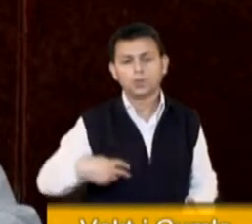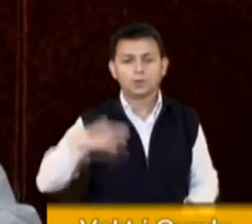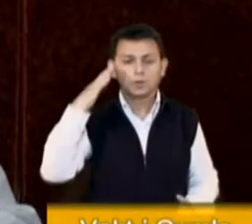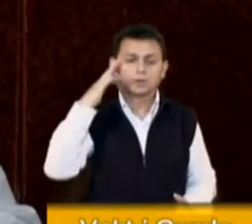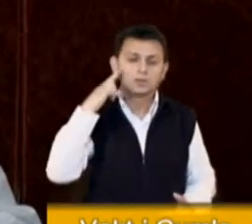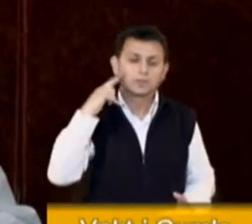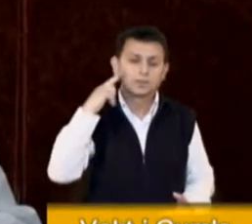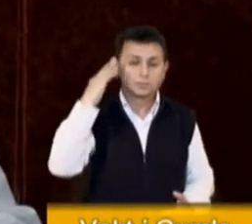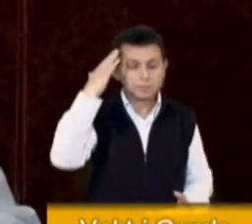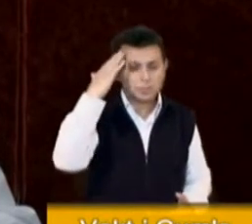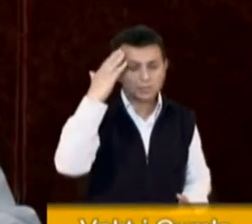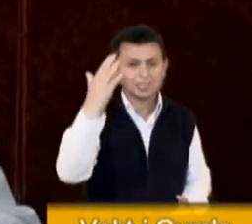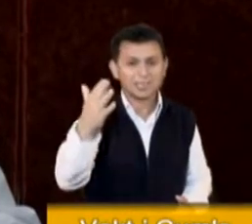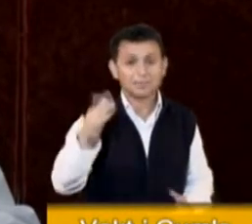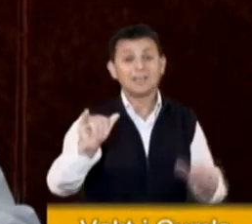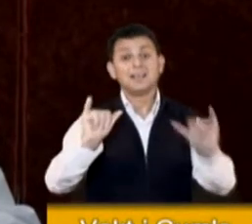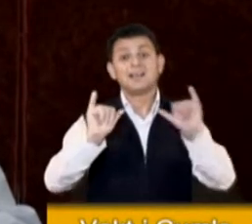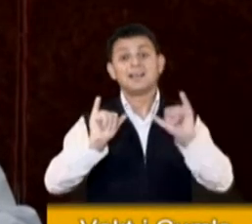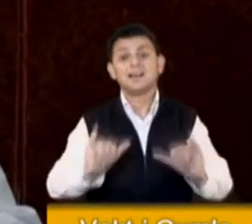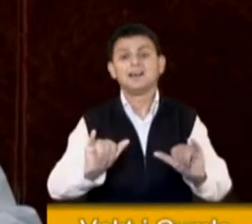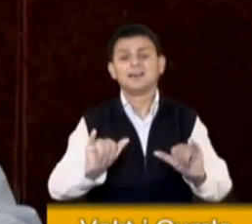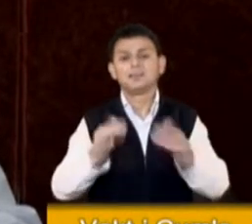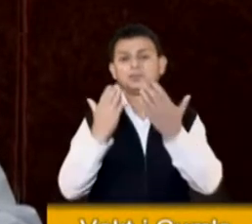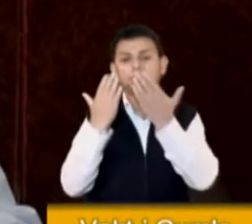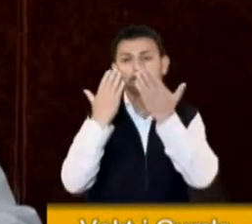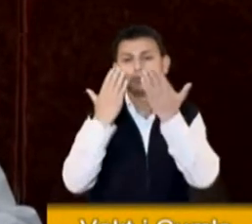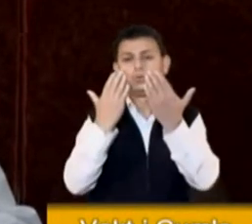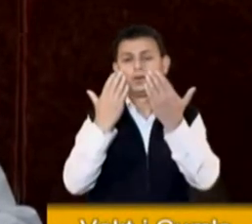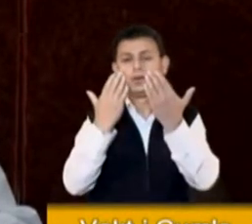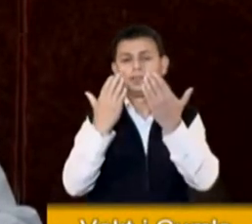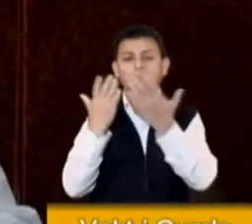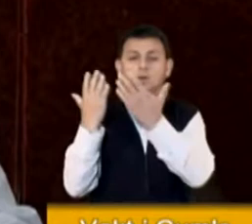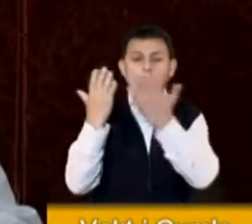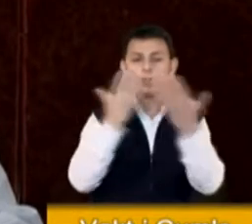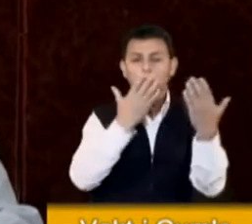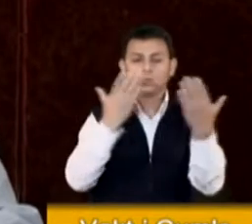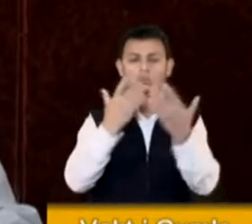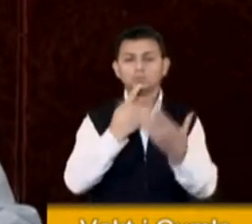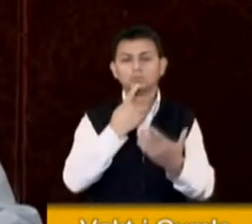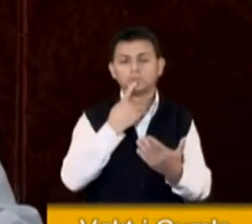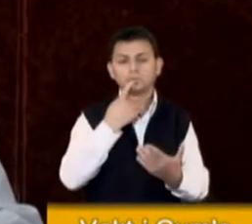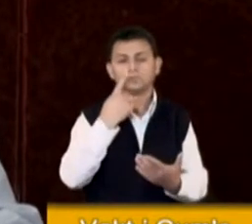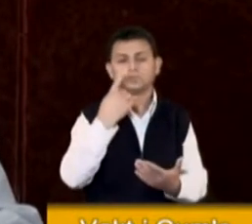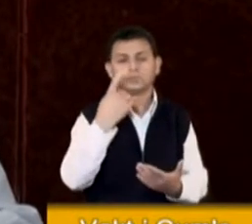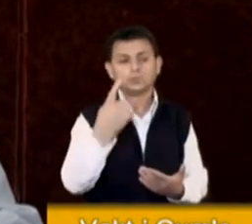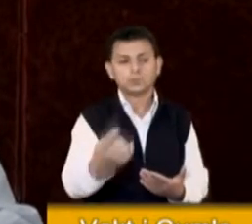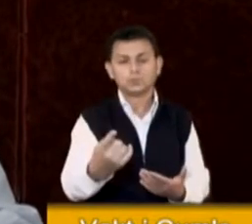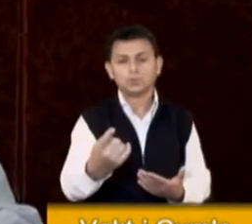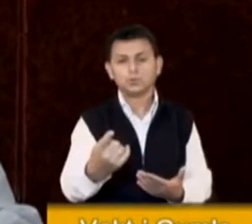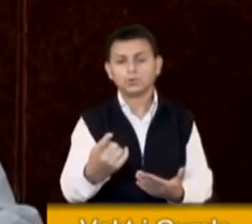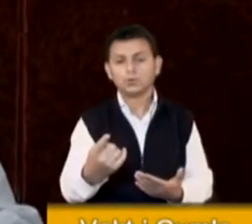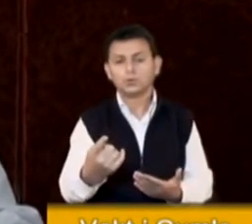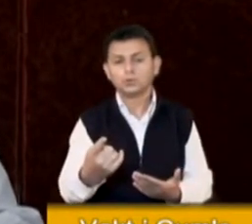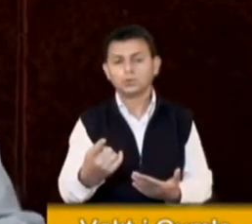Sellem İbrahim Aleyhisselam'ın da aynı dualarla İshak Aleyhisselam oğullarından İshak Aleyhisselam'ı ve